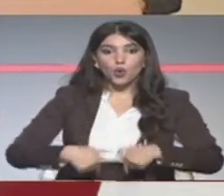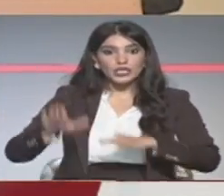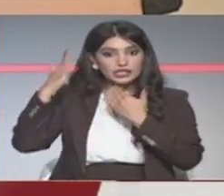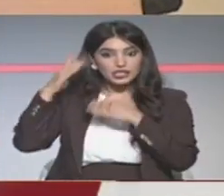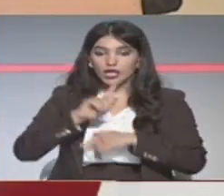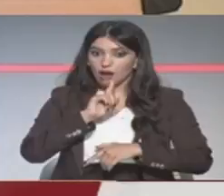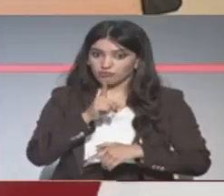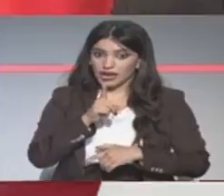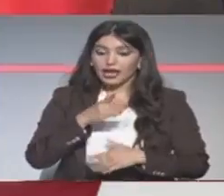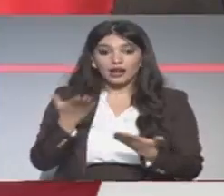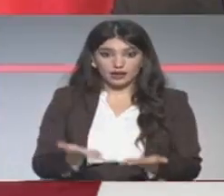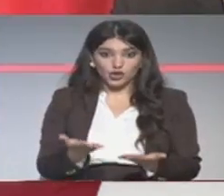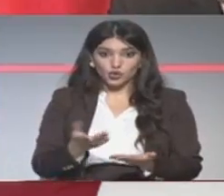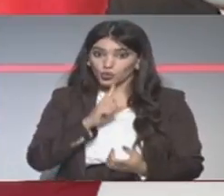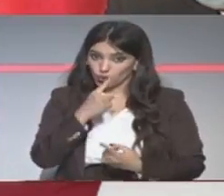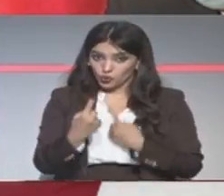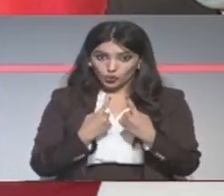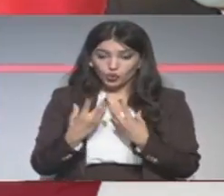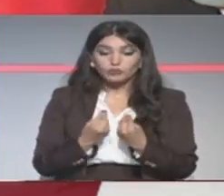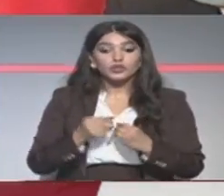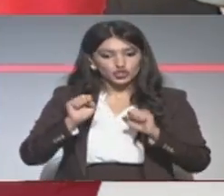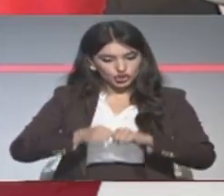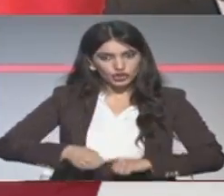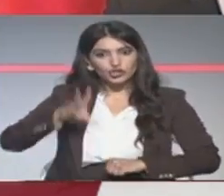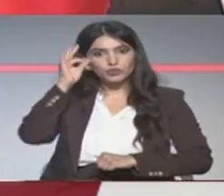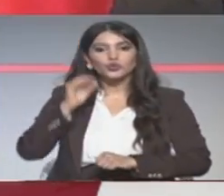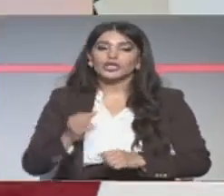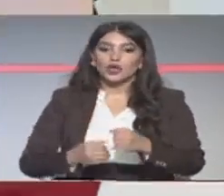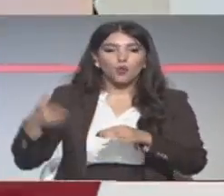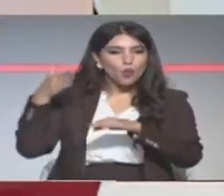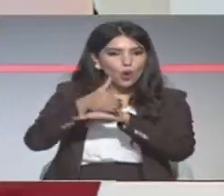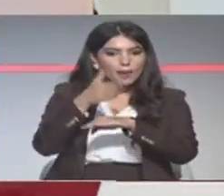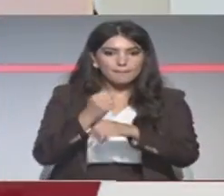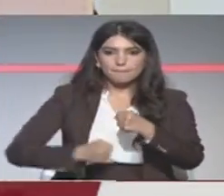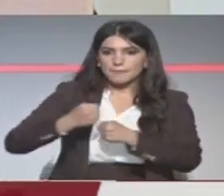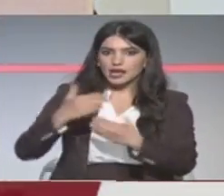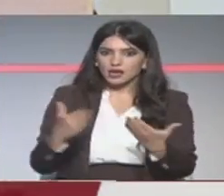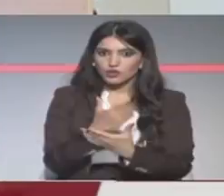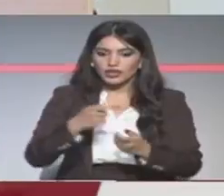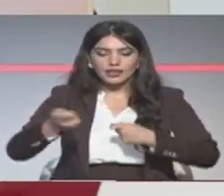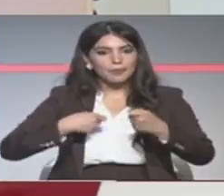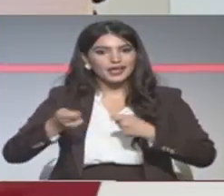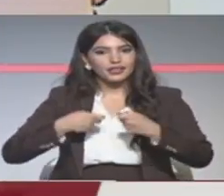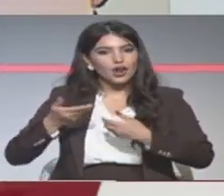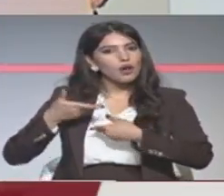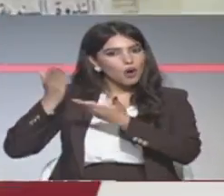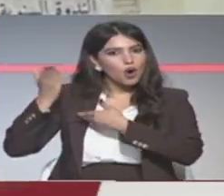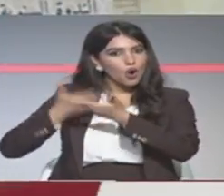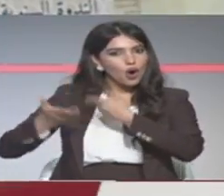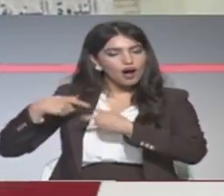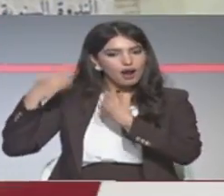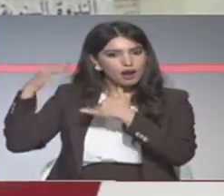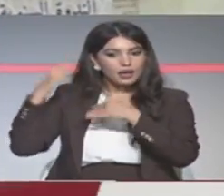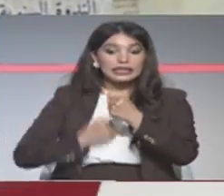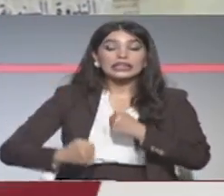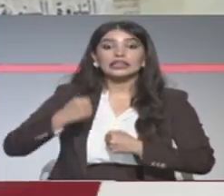والهجرة وشؤون التونسيين بالخارج، حتى تكون تونس وجهة للاستثمار والتبادل التجاري، ضمن رؤية تضع من بين أولوياتها